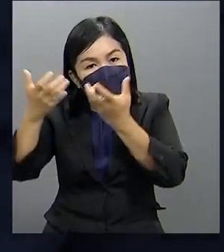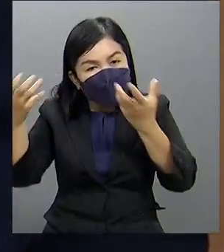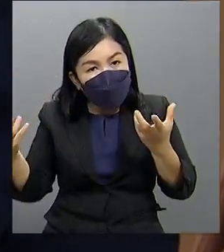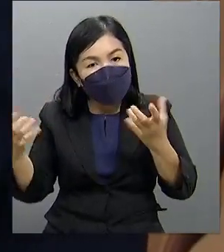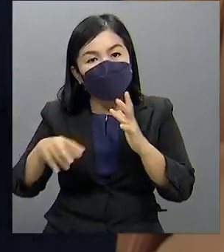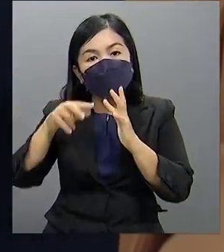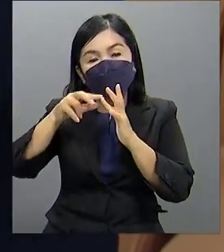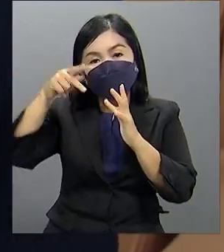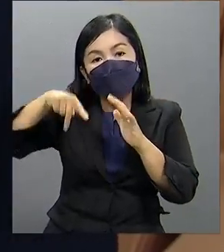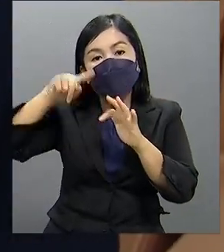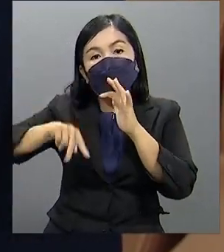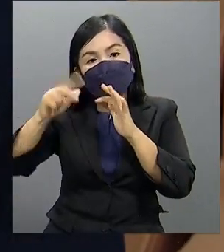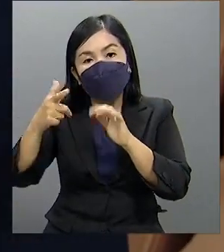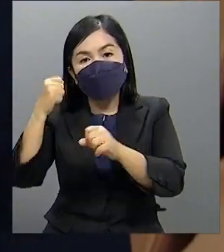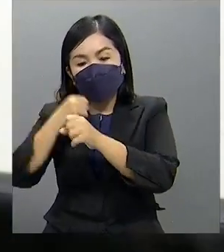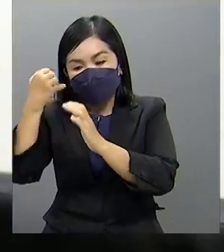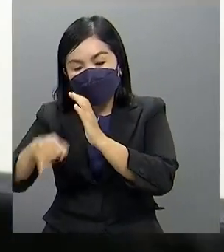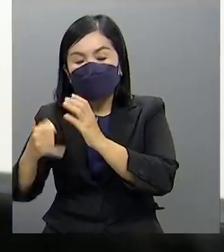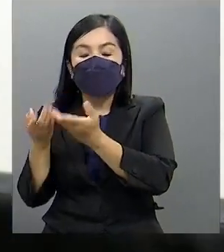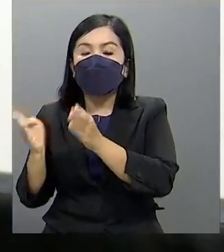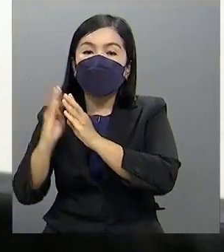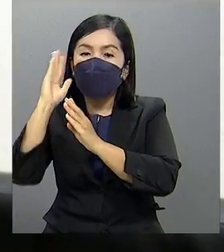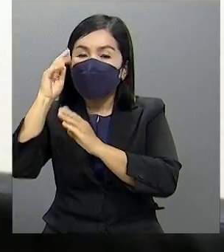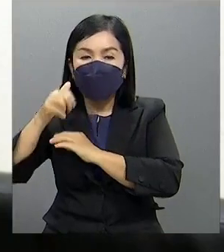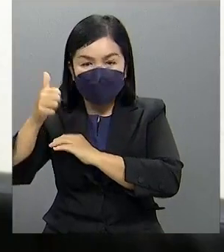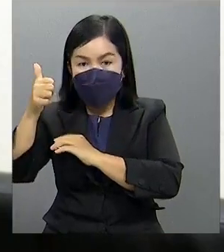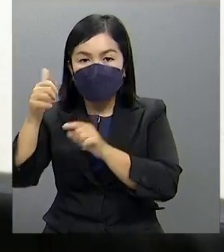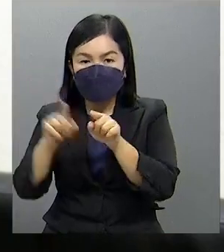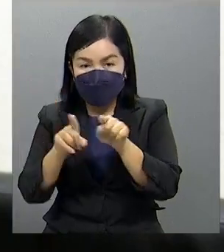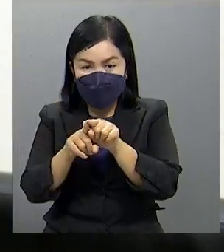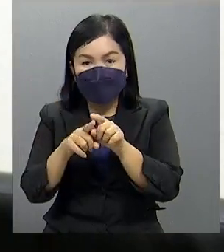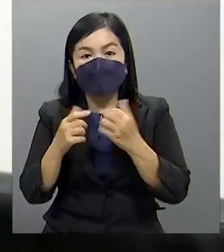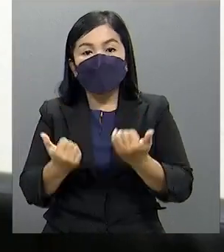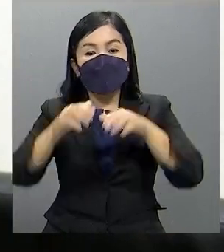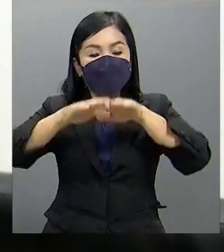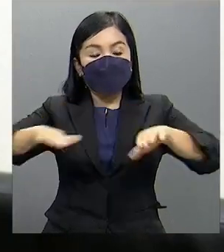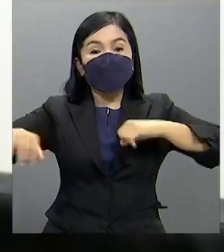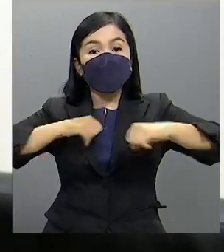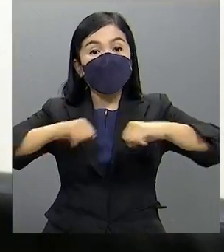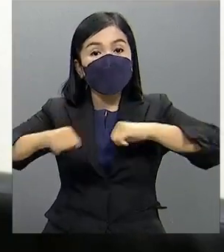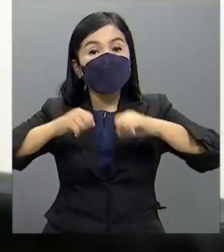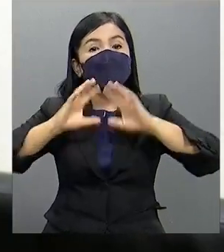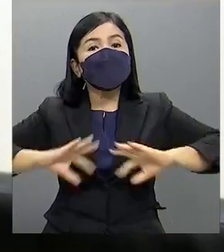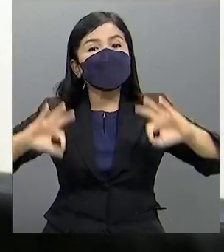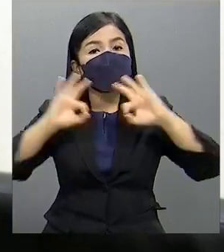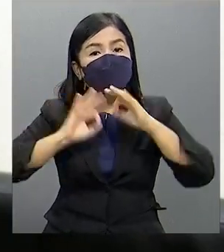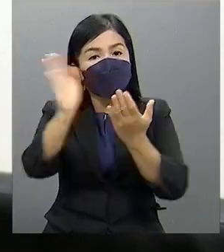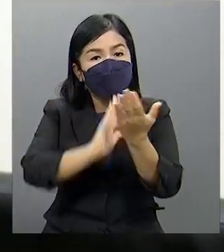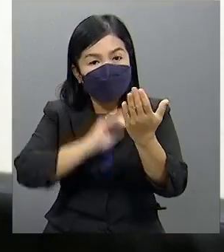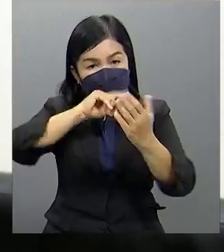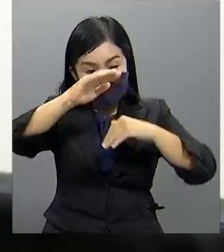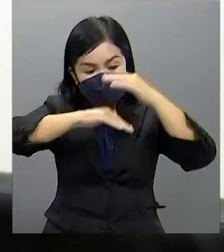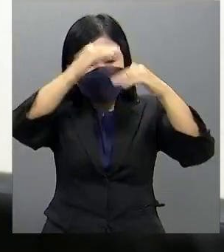ำความผิดรวมถึงพ่อแม่ของเด็กได้ด้วยนะครับคือต้องบอกก่อนว่าเด็กและเยาวชนนะครับเป็นกำลังสำคัญของประเทศนะครับพ่อแม่